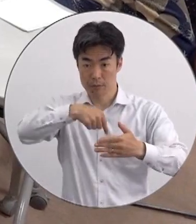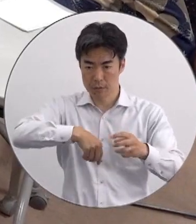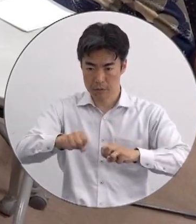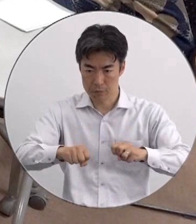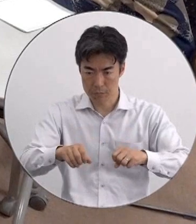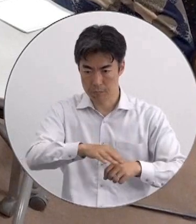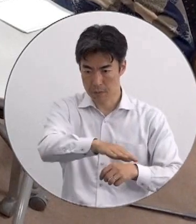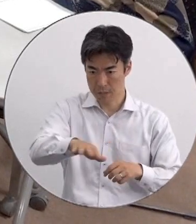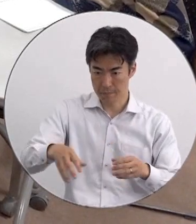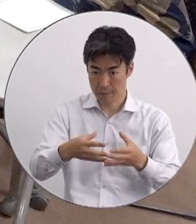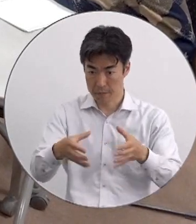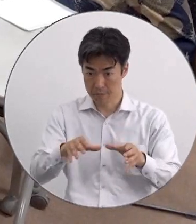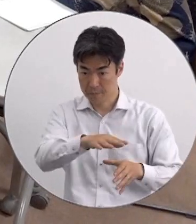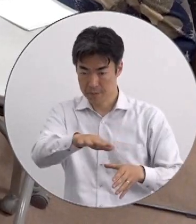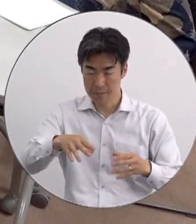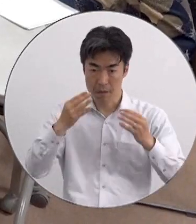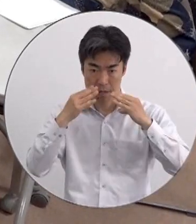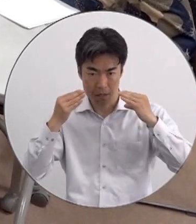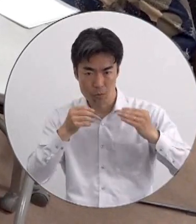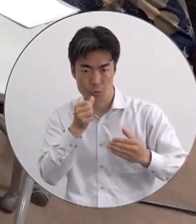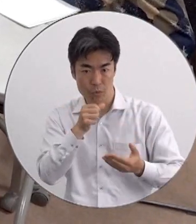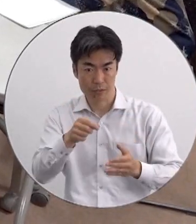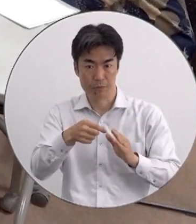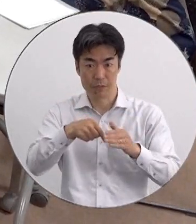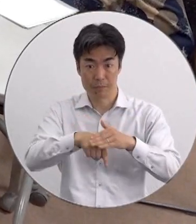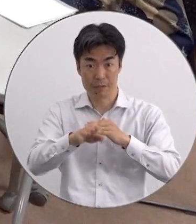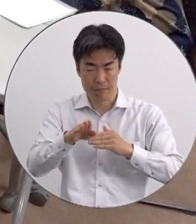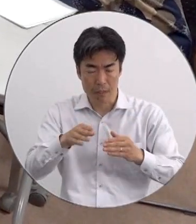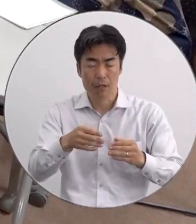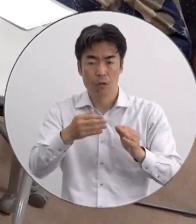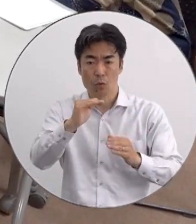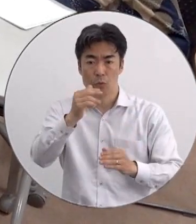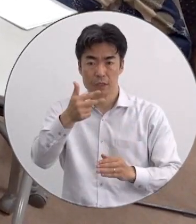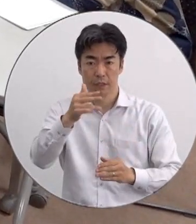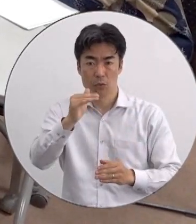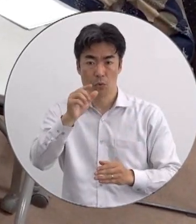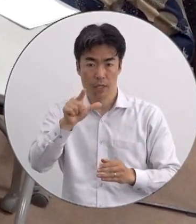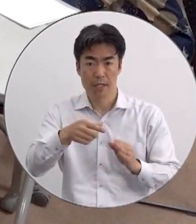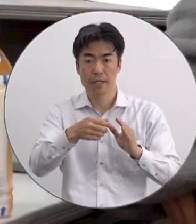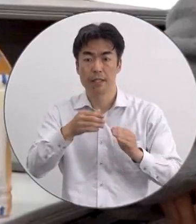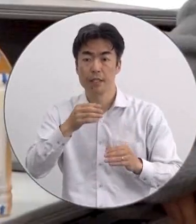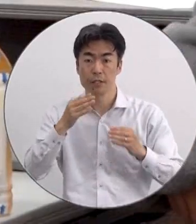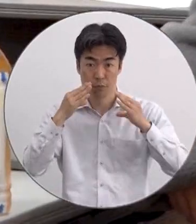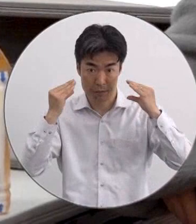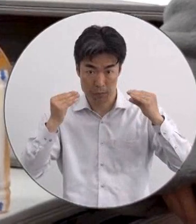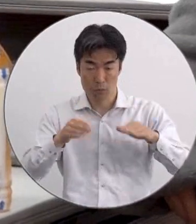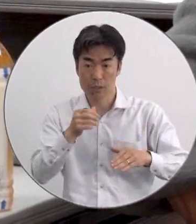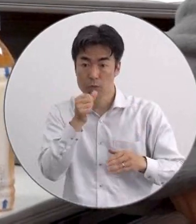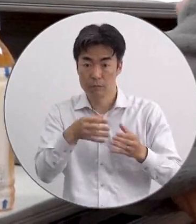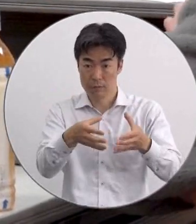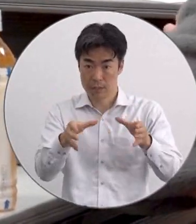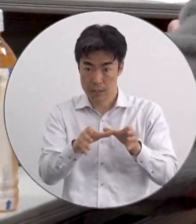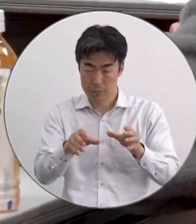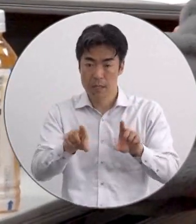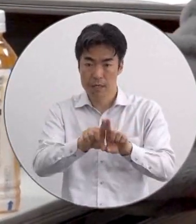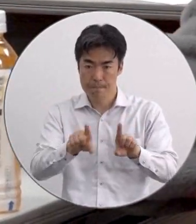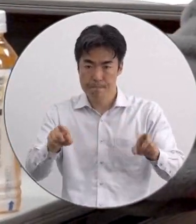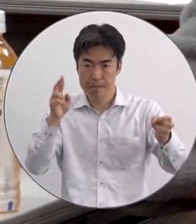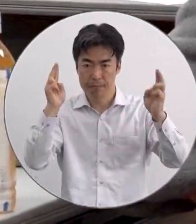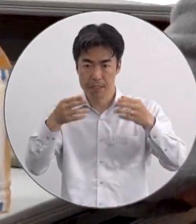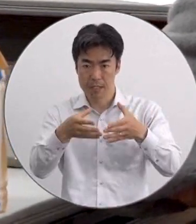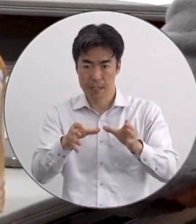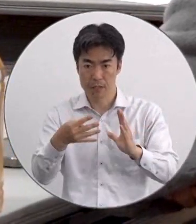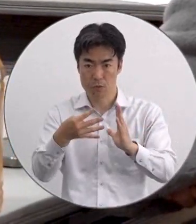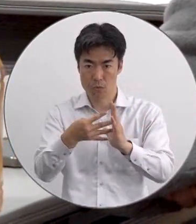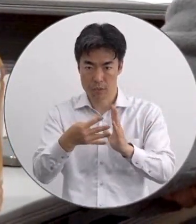越谷市内で活動する皆さんの笑顔を紹介するコシコレスマイル。今回ご紹介するのは一般社